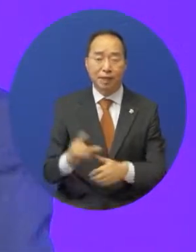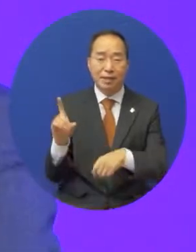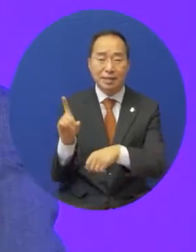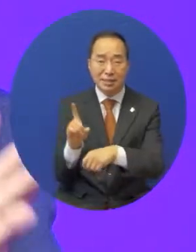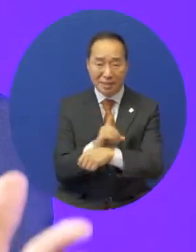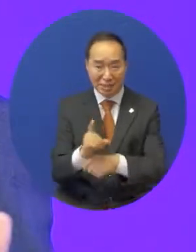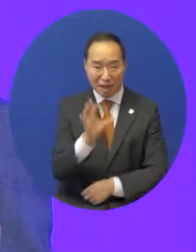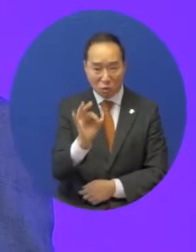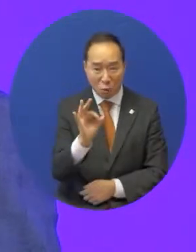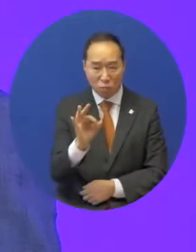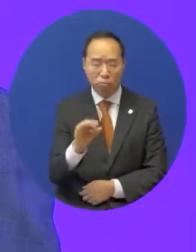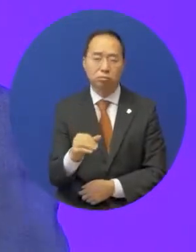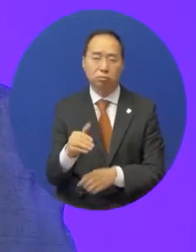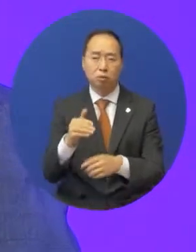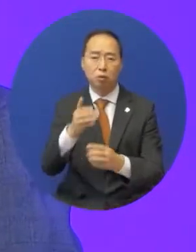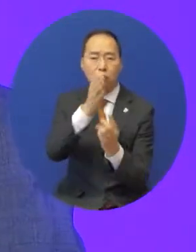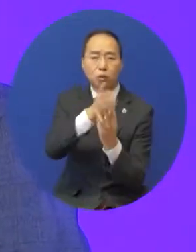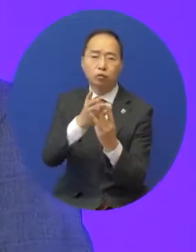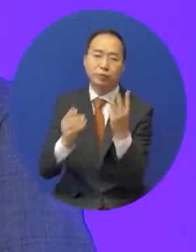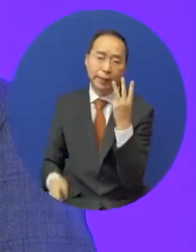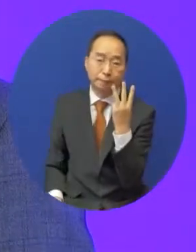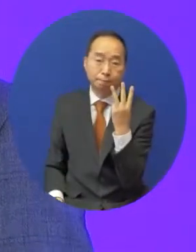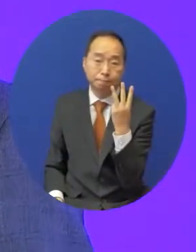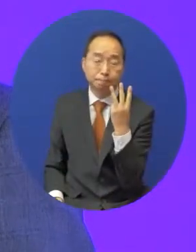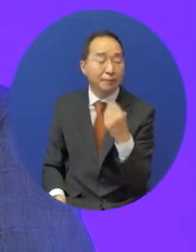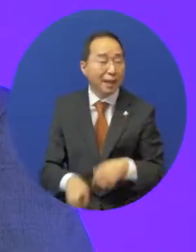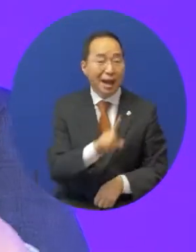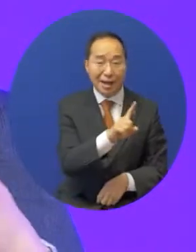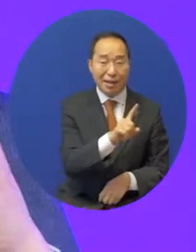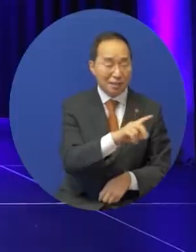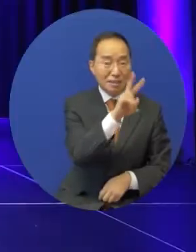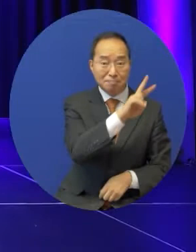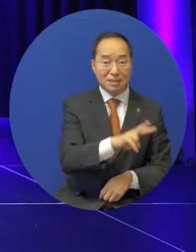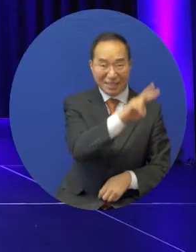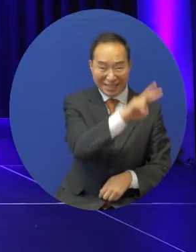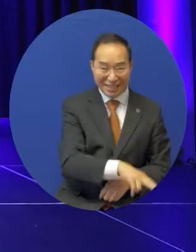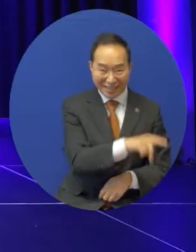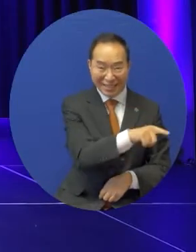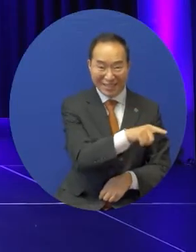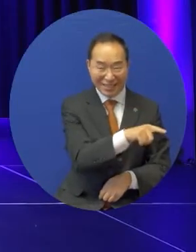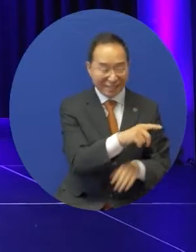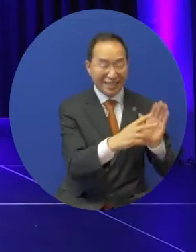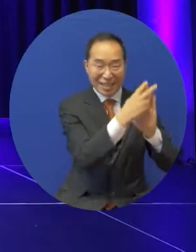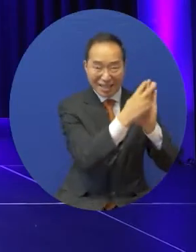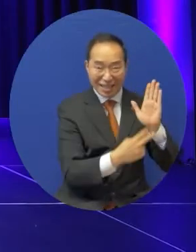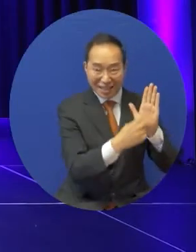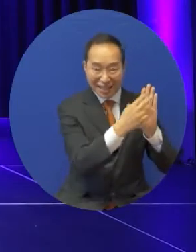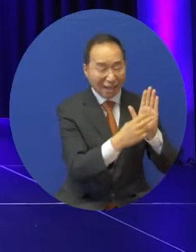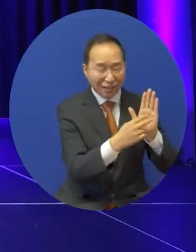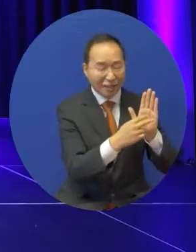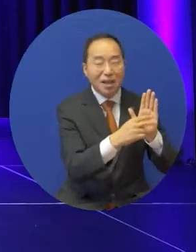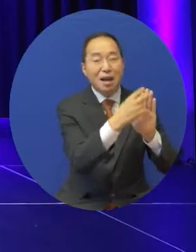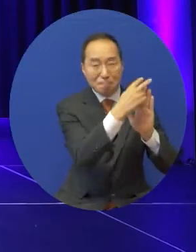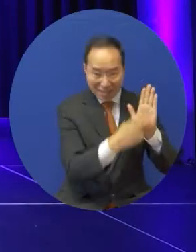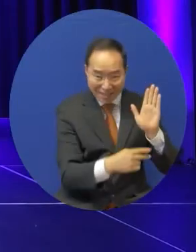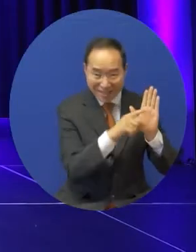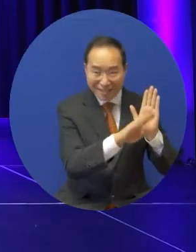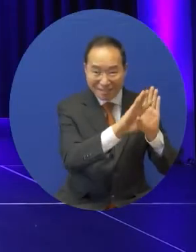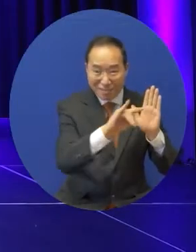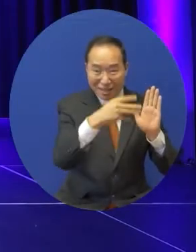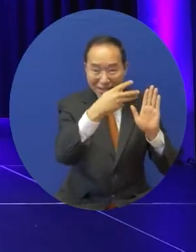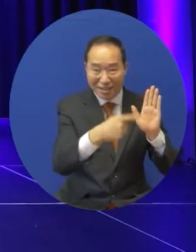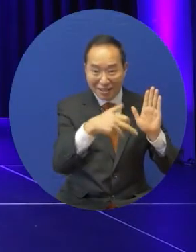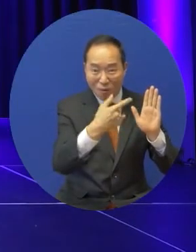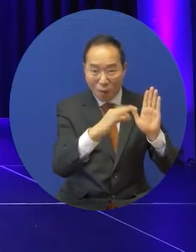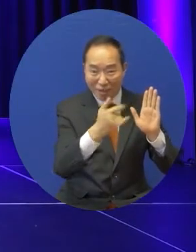머니가 크게 세 개로 나눌 수 있겠죠. 하나는 그 비트코인과 같이 완전히